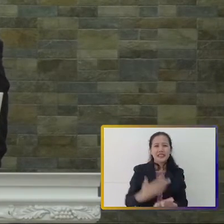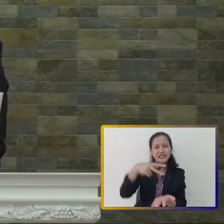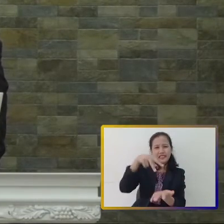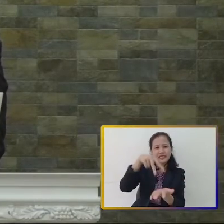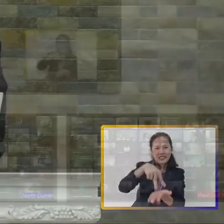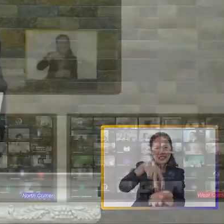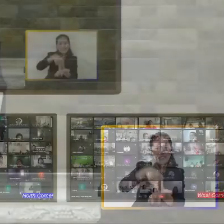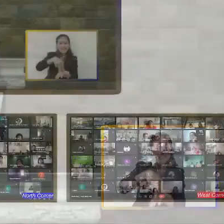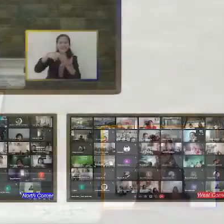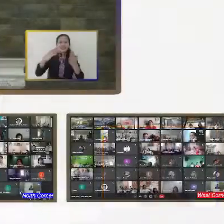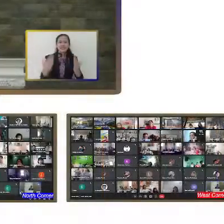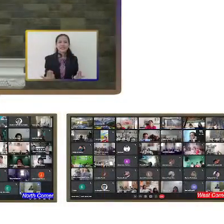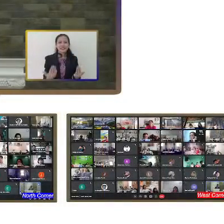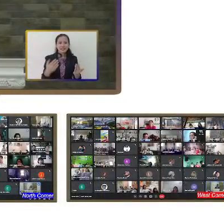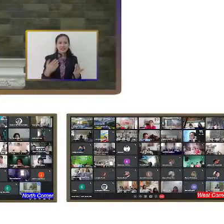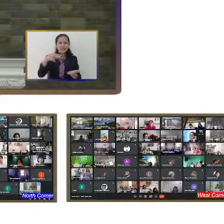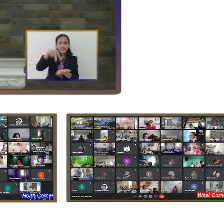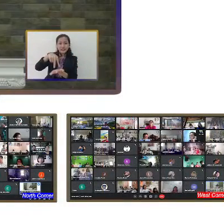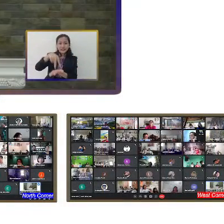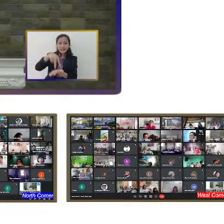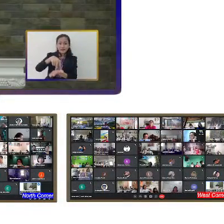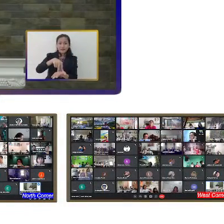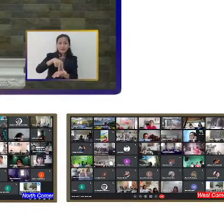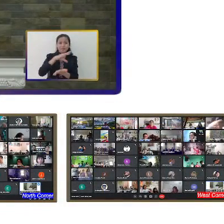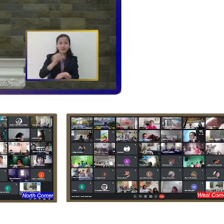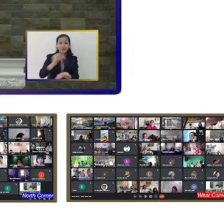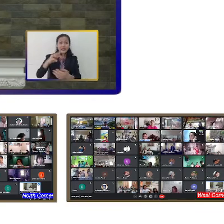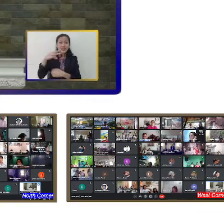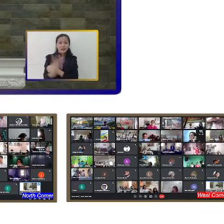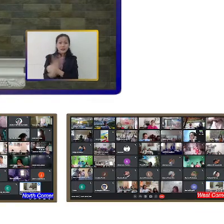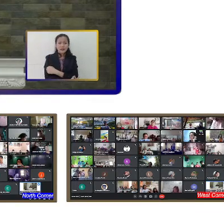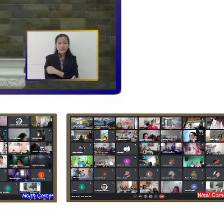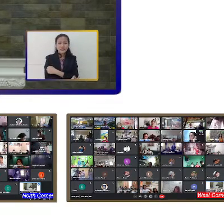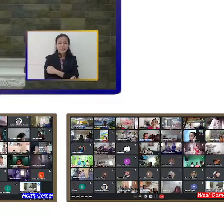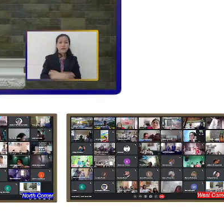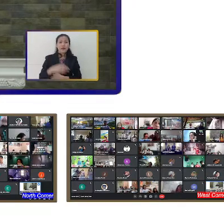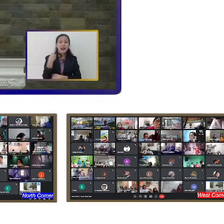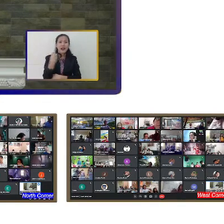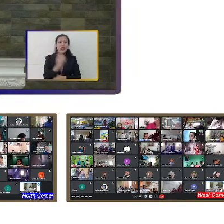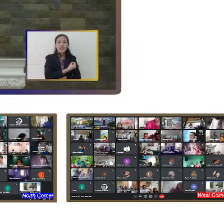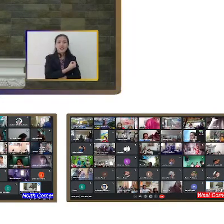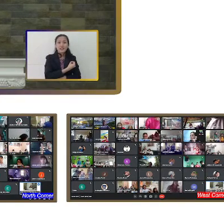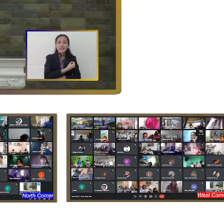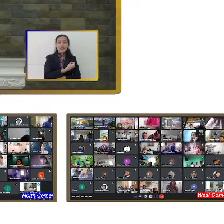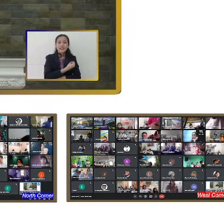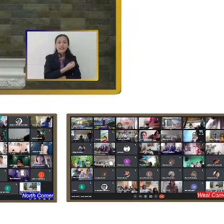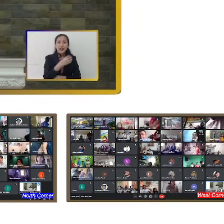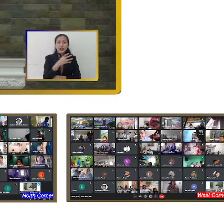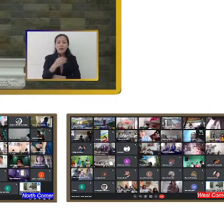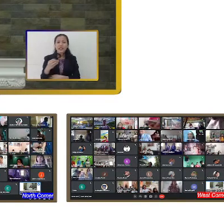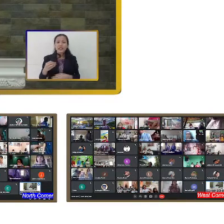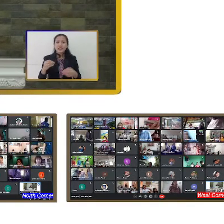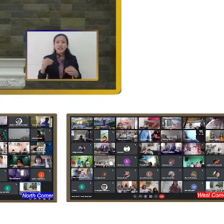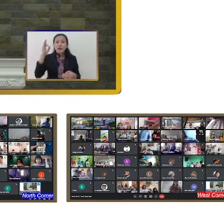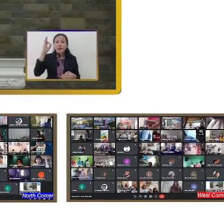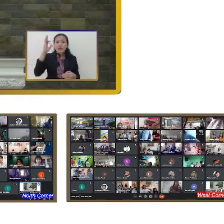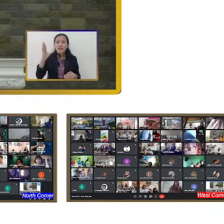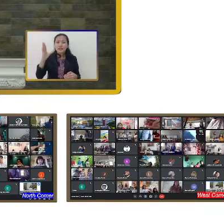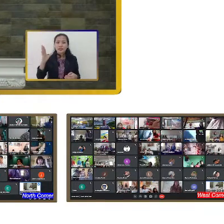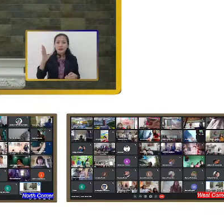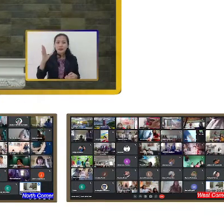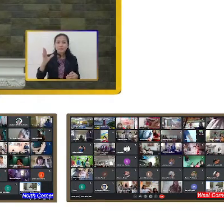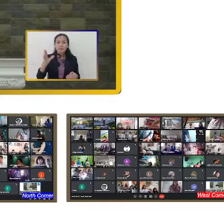po tayong lahat. At atin pong bigyan ng daan ang atin pong tagapagsalita,